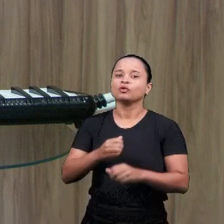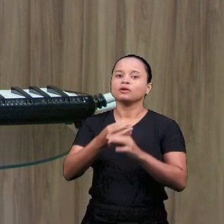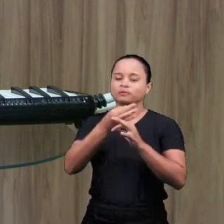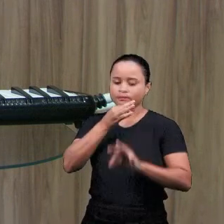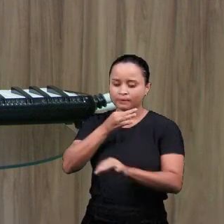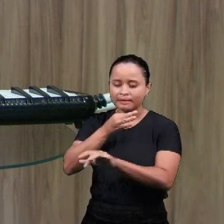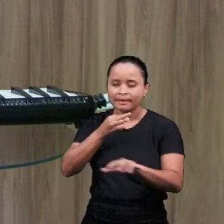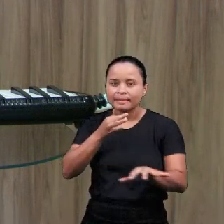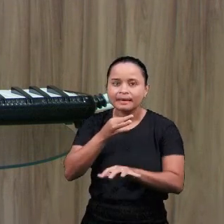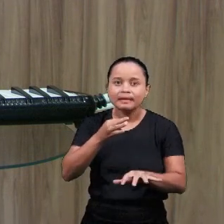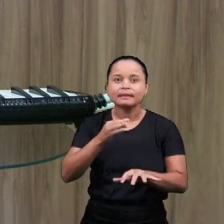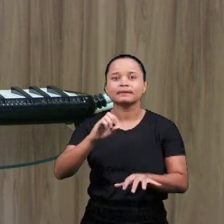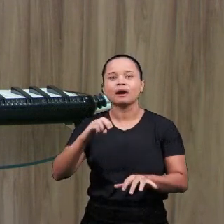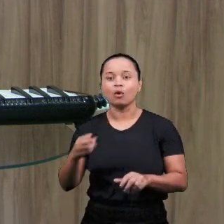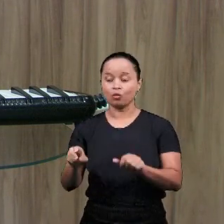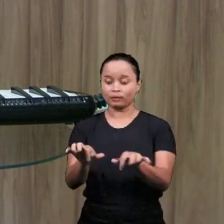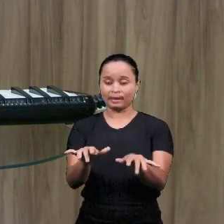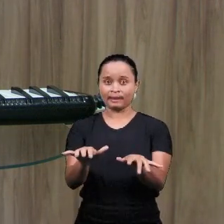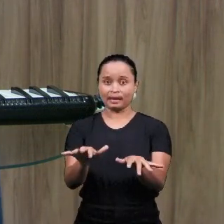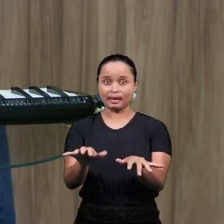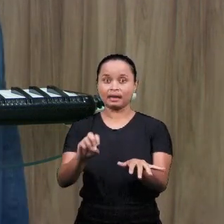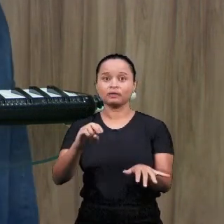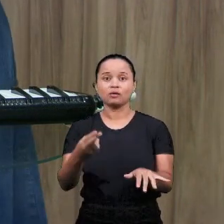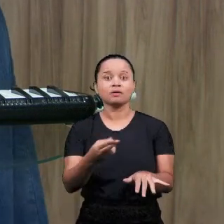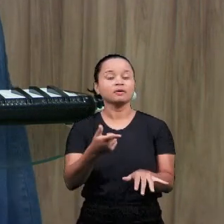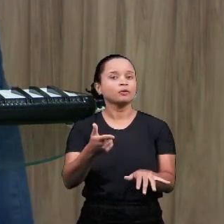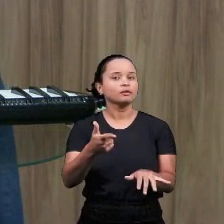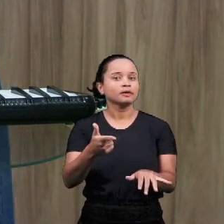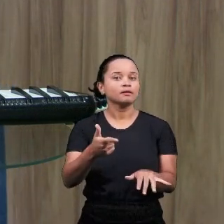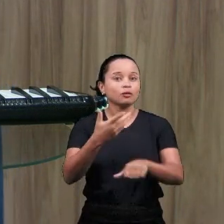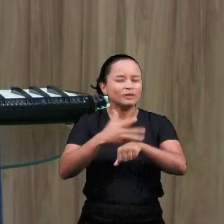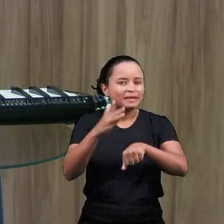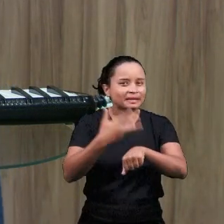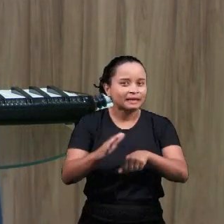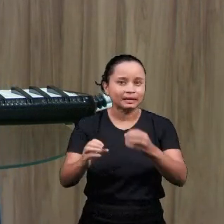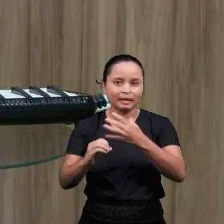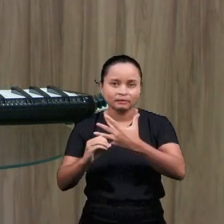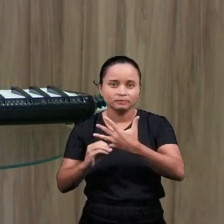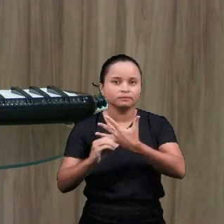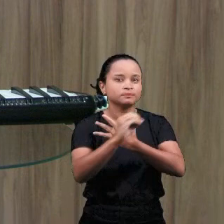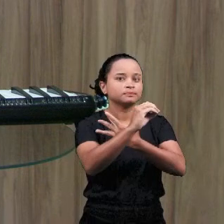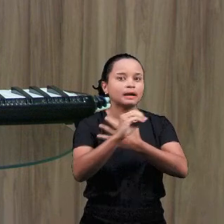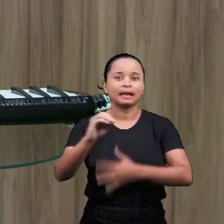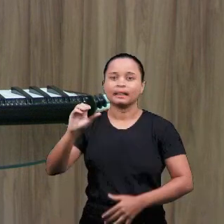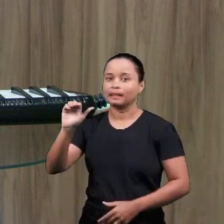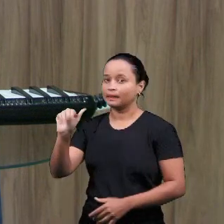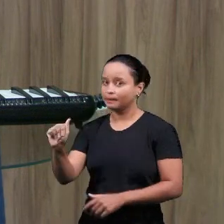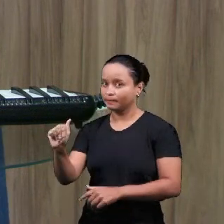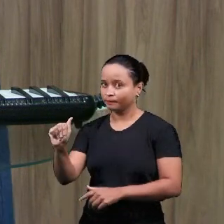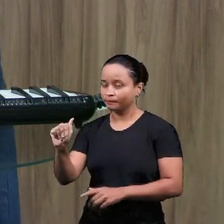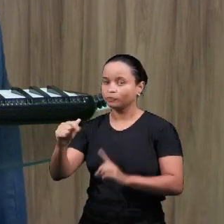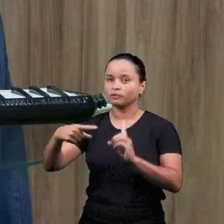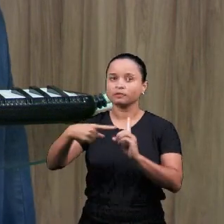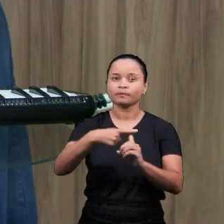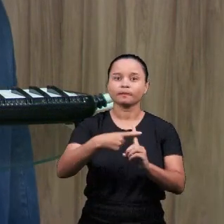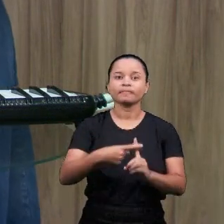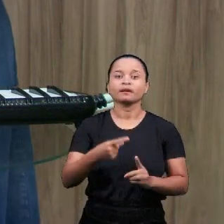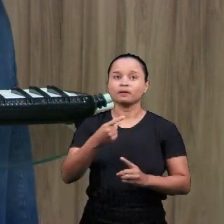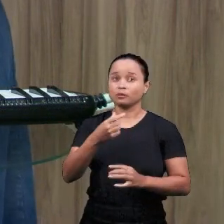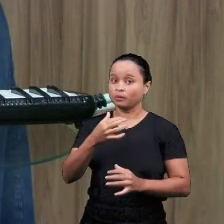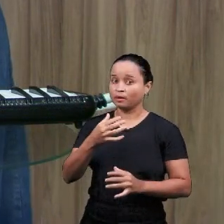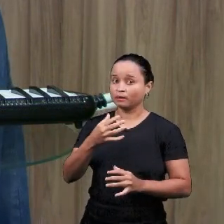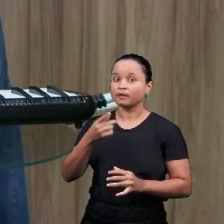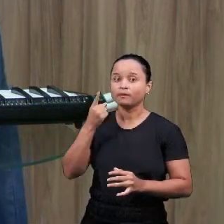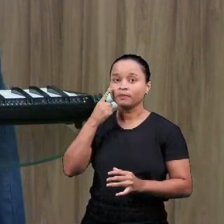claviers vont entraîner la gamme de la majeur. Ceux qui jouent la flûte, les notes fa,